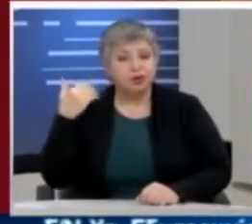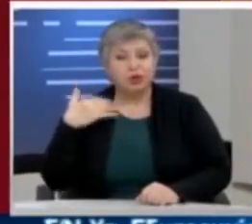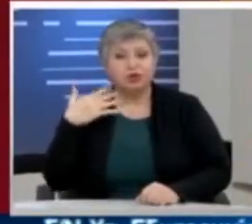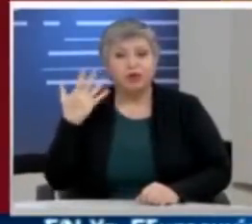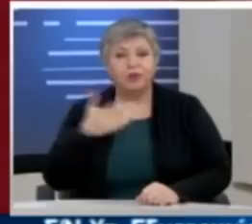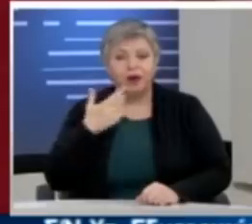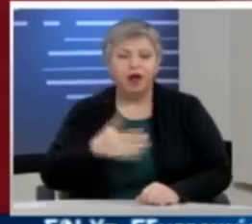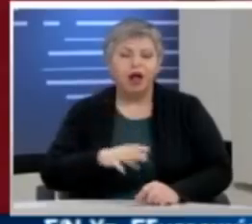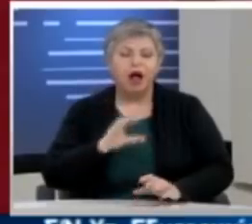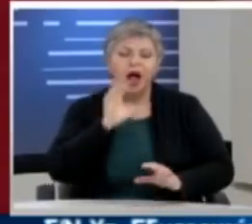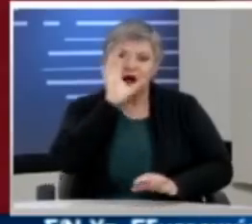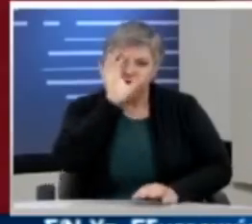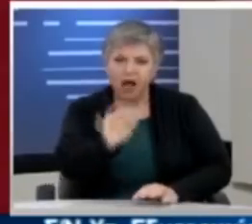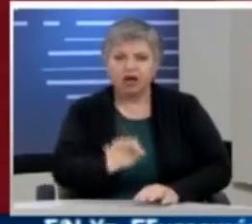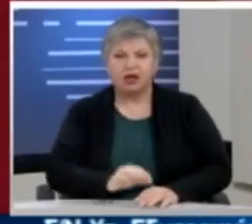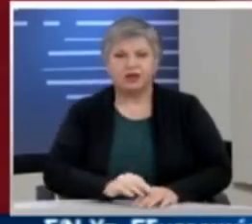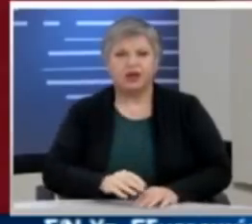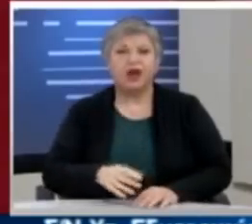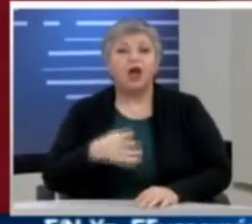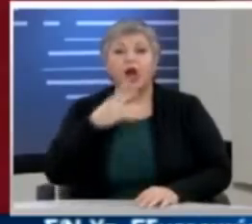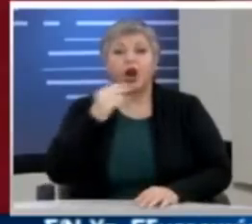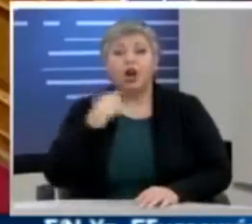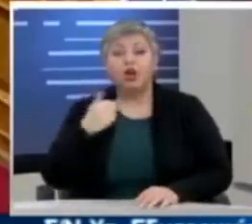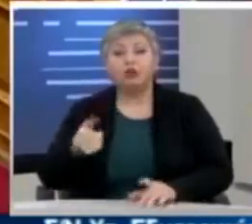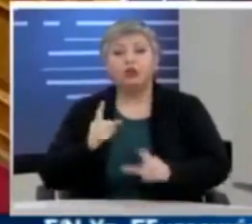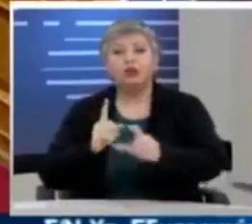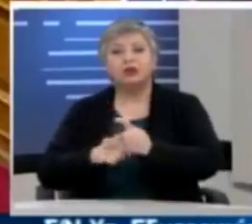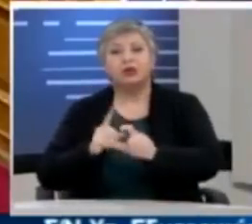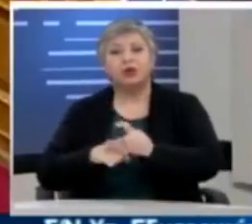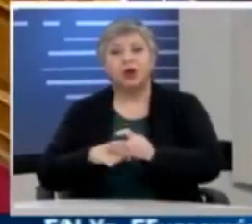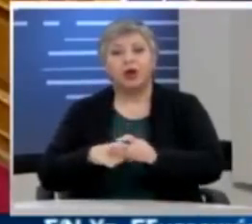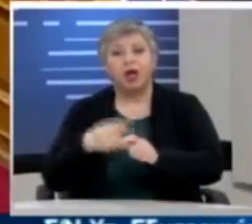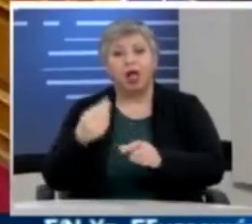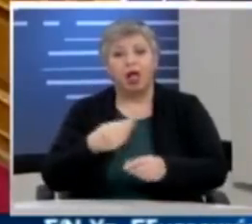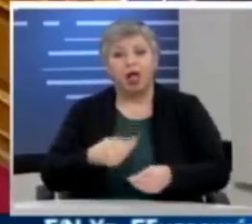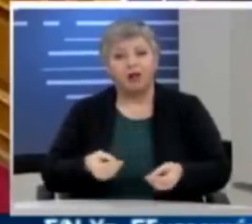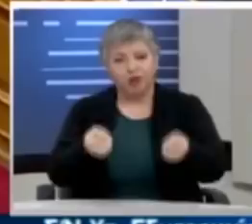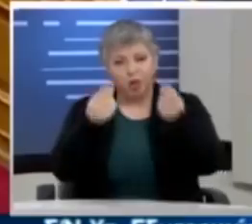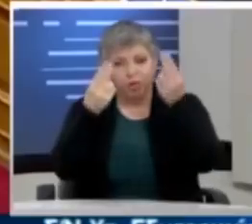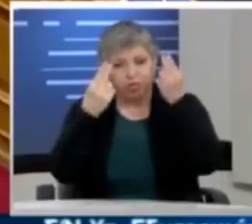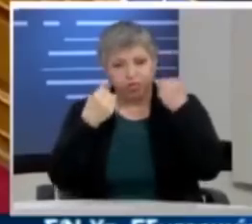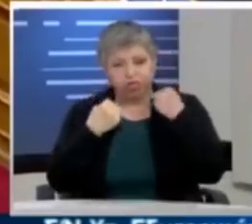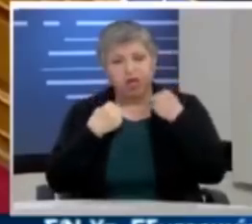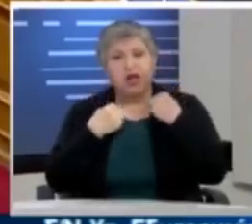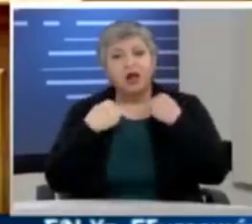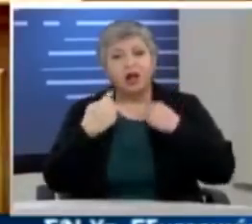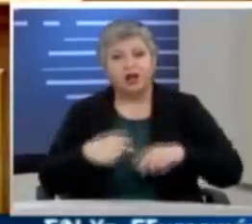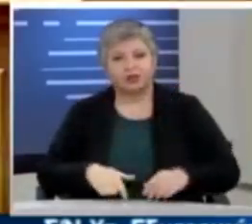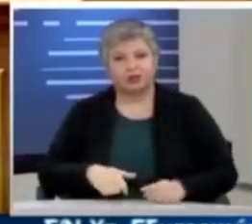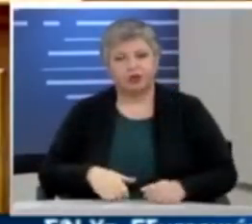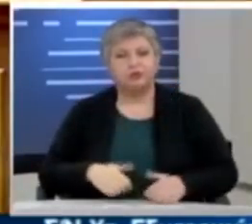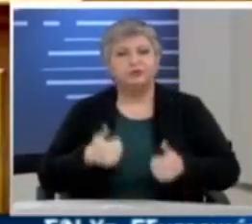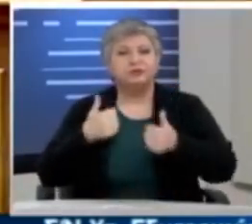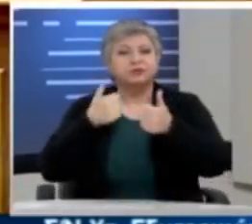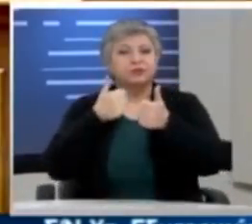ο αιμοδότης του, το ΚΚΕ, δεν υποτάχθηκε στον αρνητικό συσχετισμό δυνάμεων. Δεν